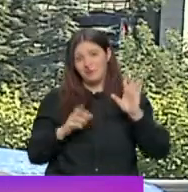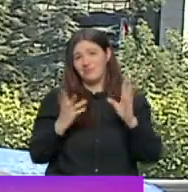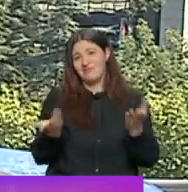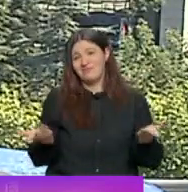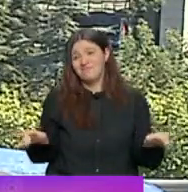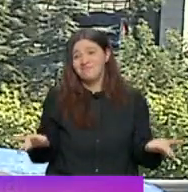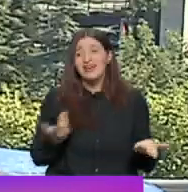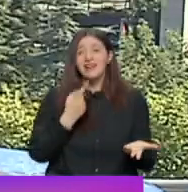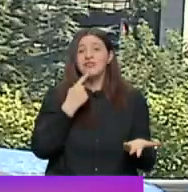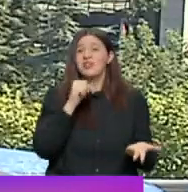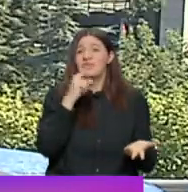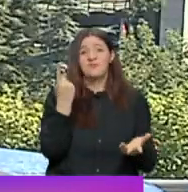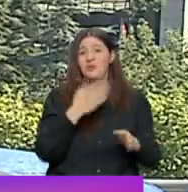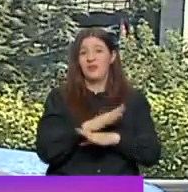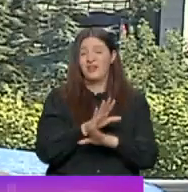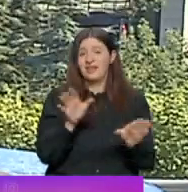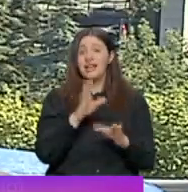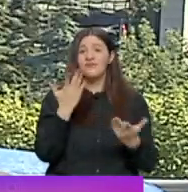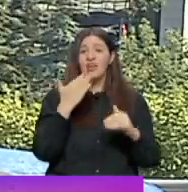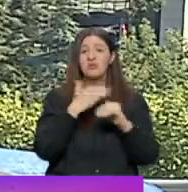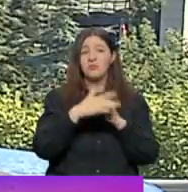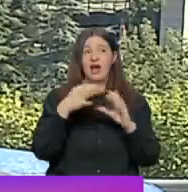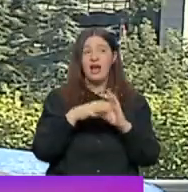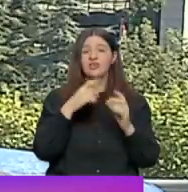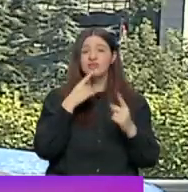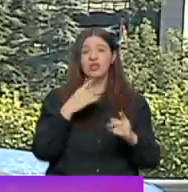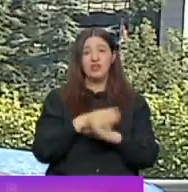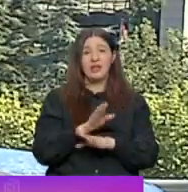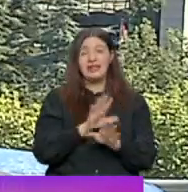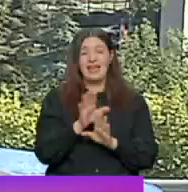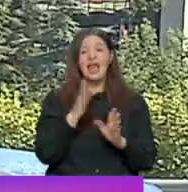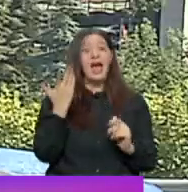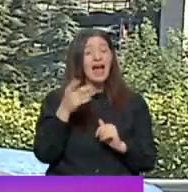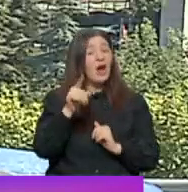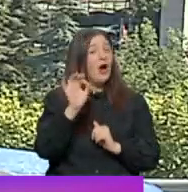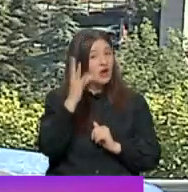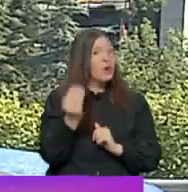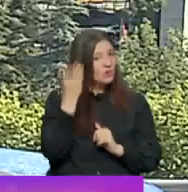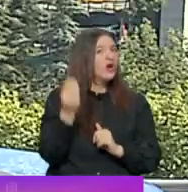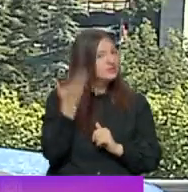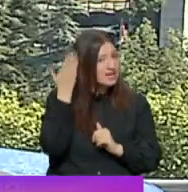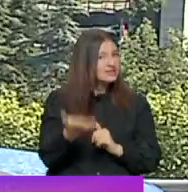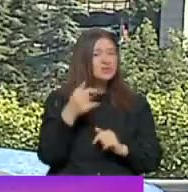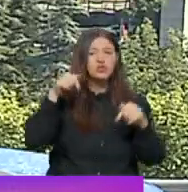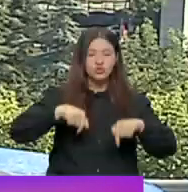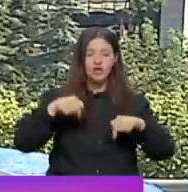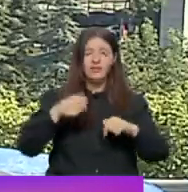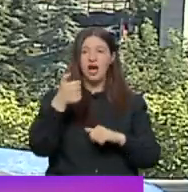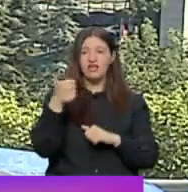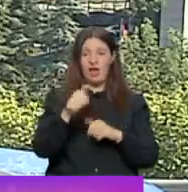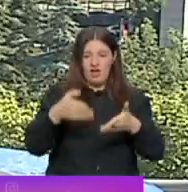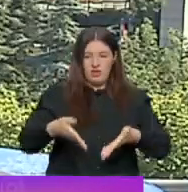gibi. Söylediklerinizin hiçbiri doğru değil. Ve milletle ilgili söyledikleriniz de doğru değil. Eğer öyle olmuş olsaydı şu anda